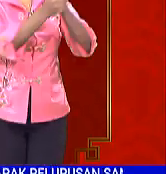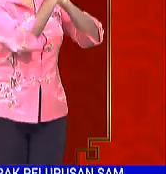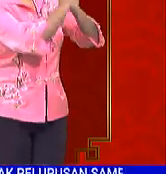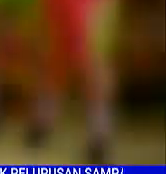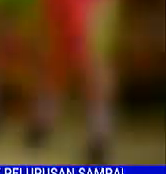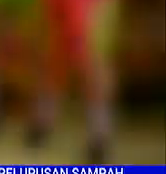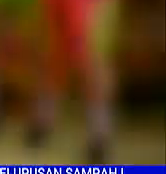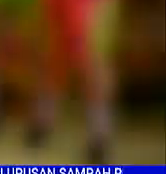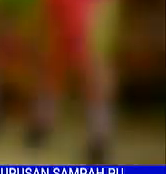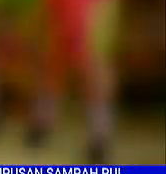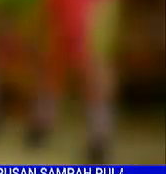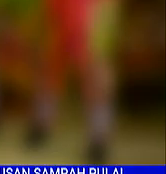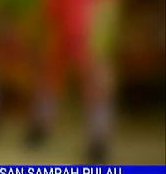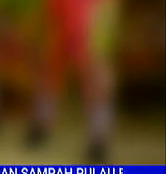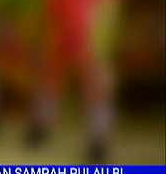Kongsi.